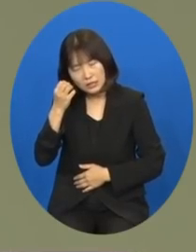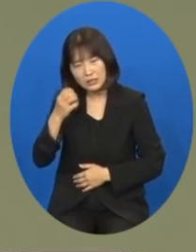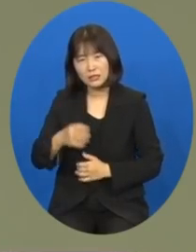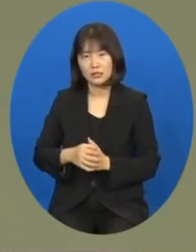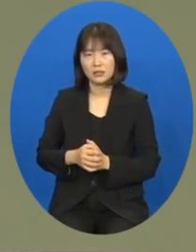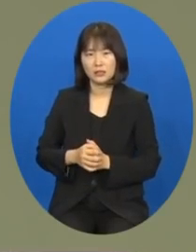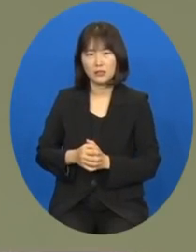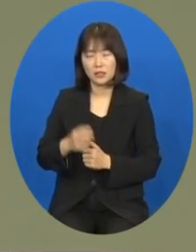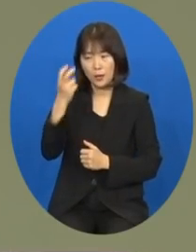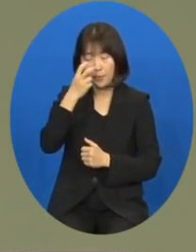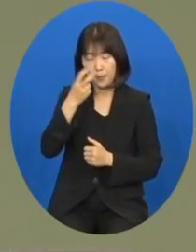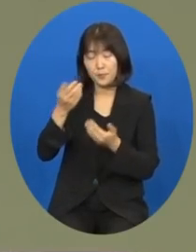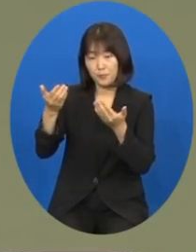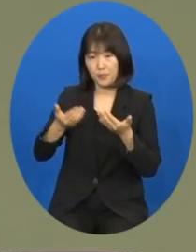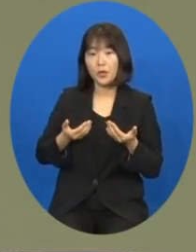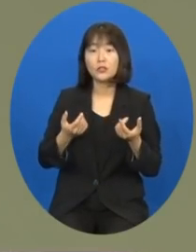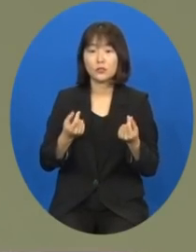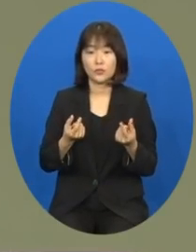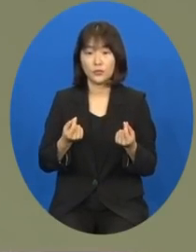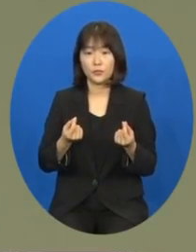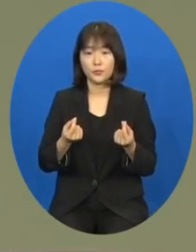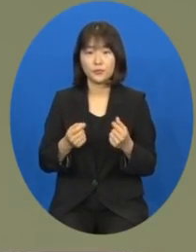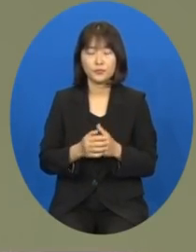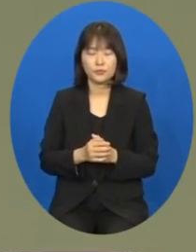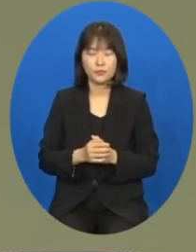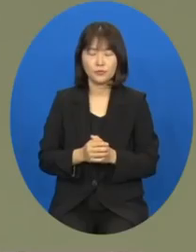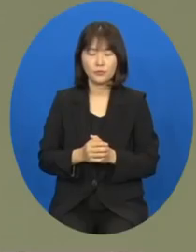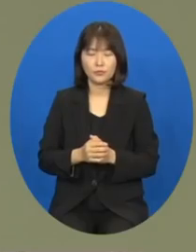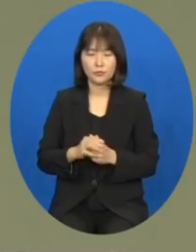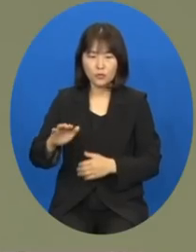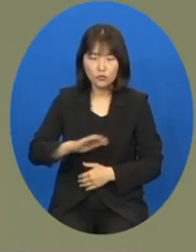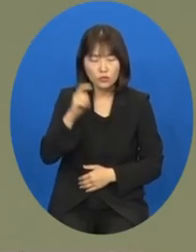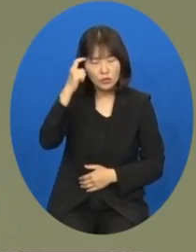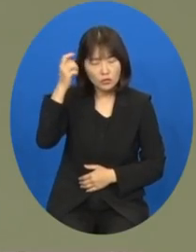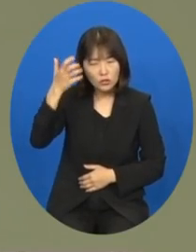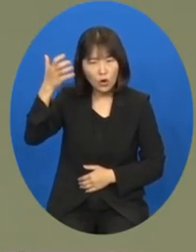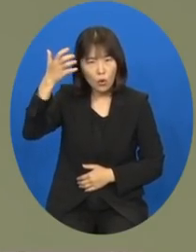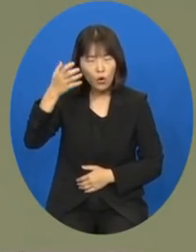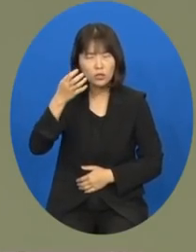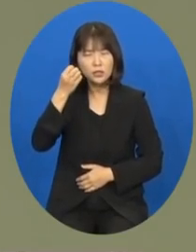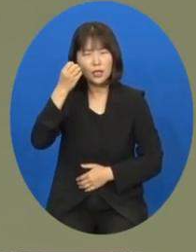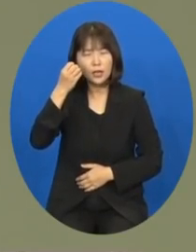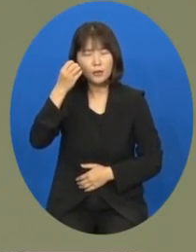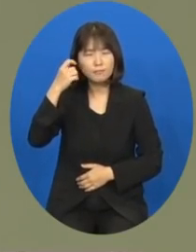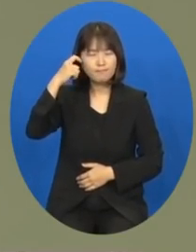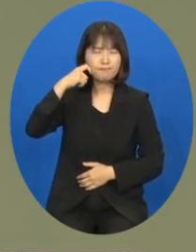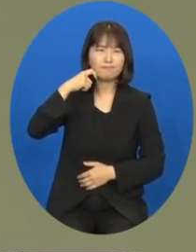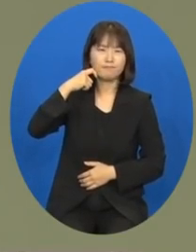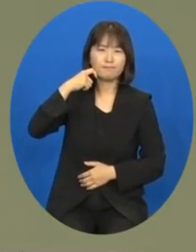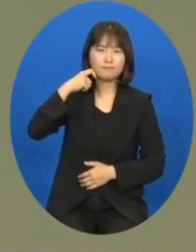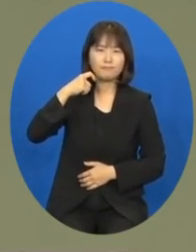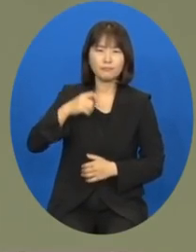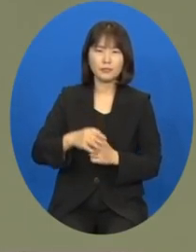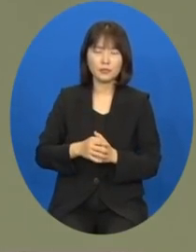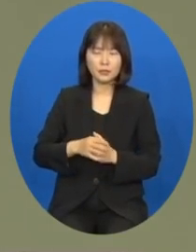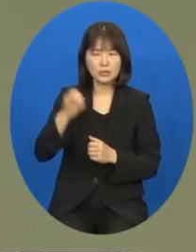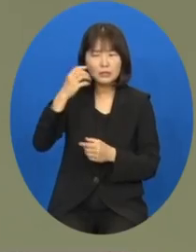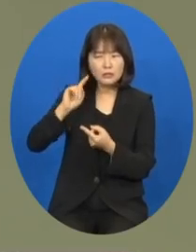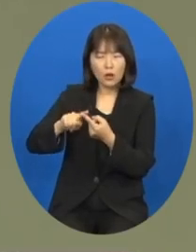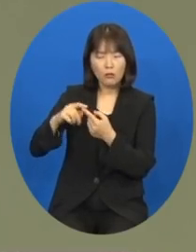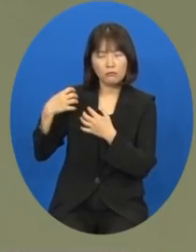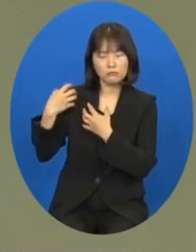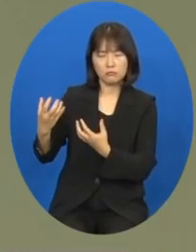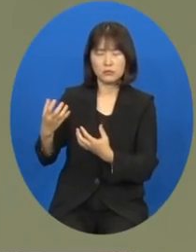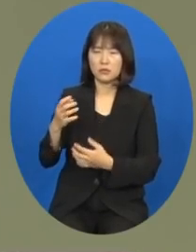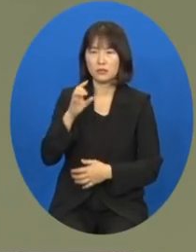그렇게 검진 하듯이 우리 영혼의 이상 증거를 감세 하면 철 때 이것을 내버려 둬서는 안 된다 는